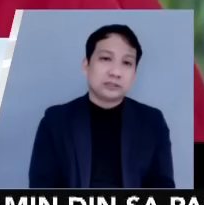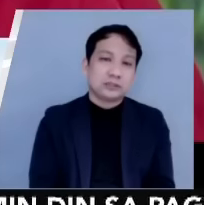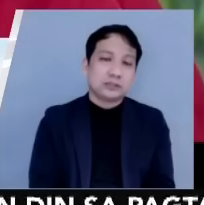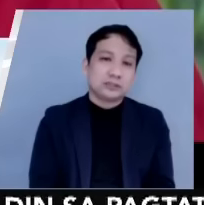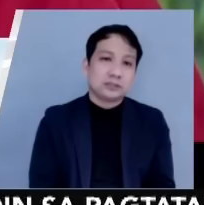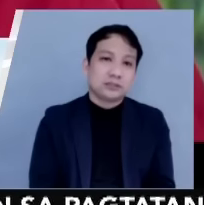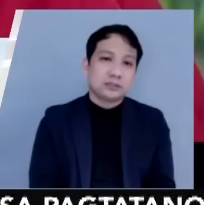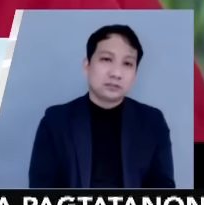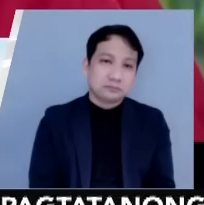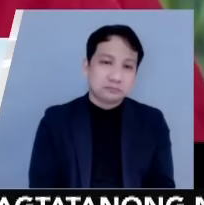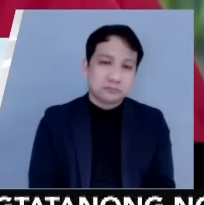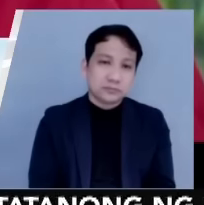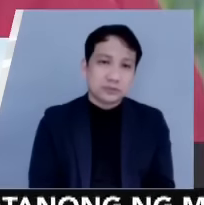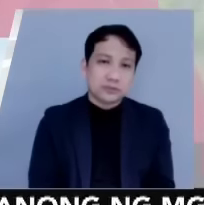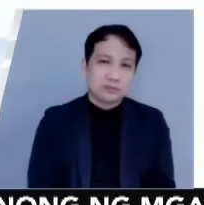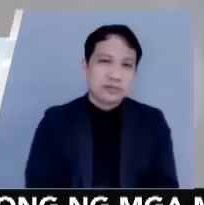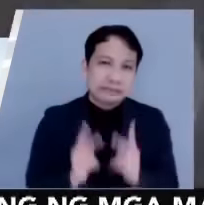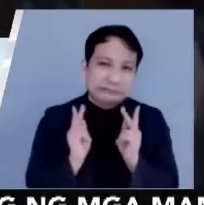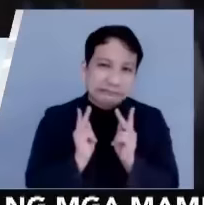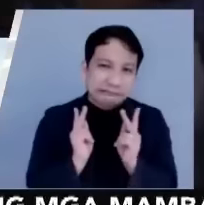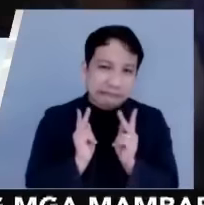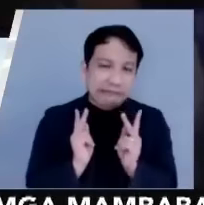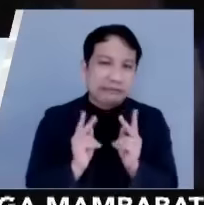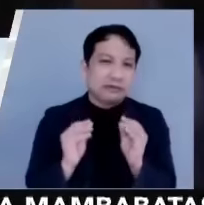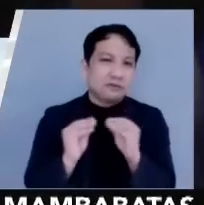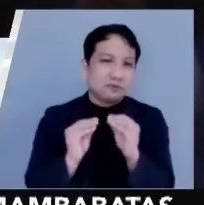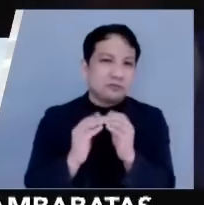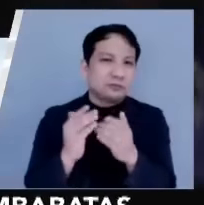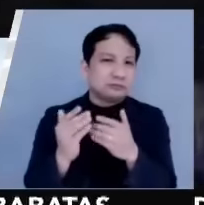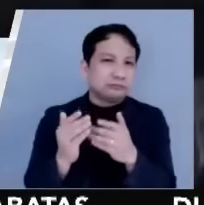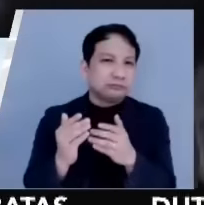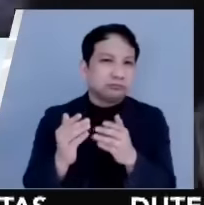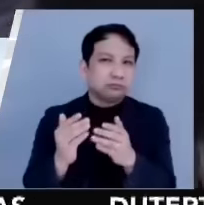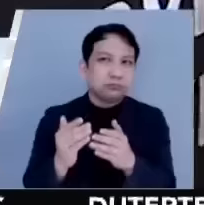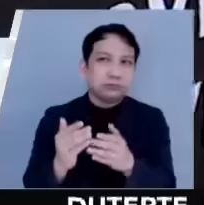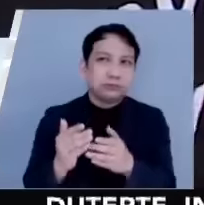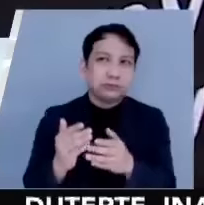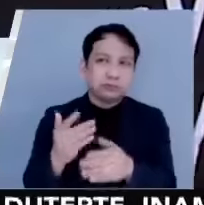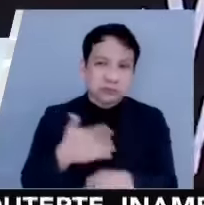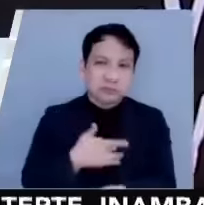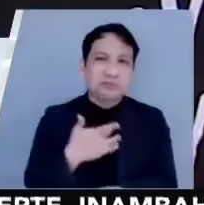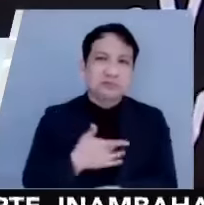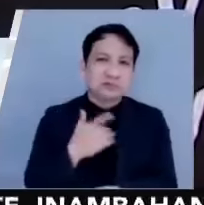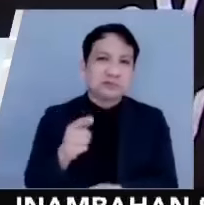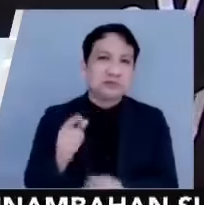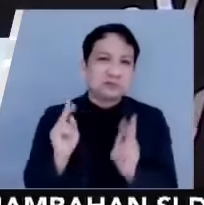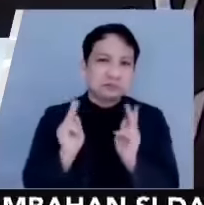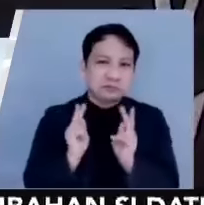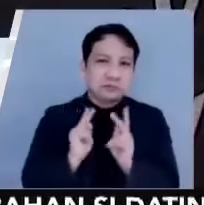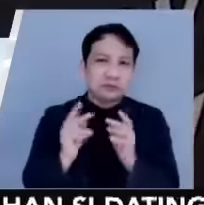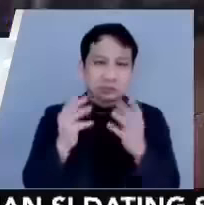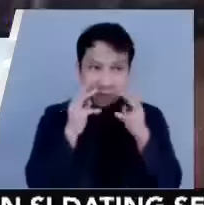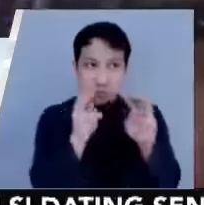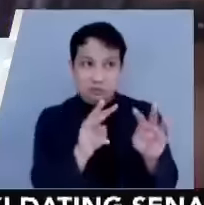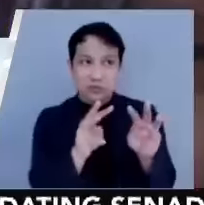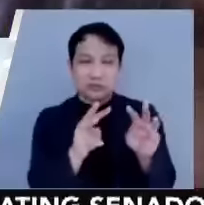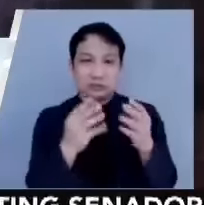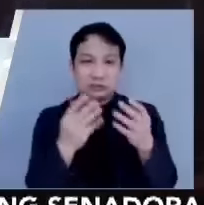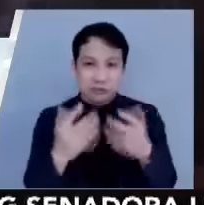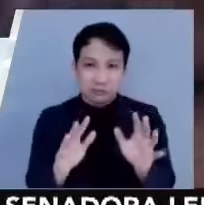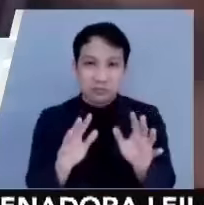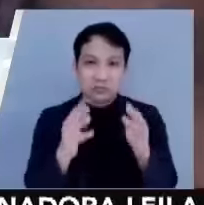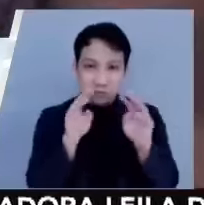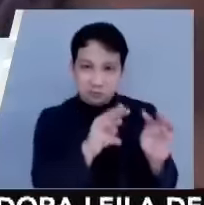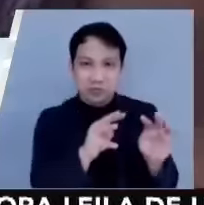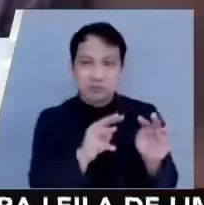Di kilig! Tila nasa roller coaster ride ang feels na naramdaman ng mga nakapanood na ng